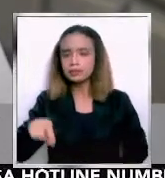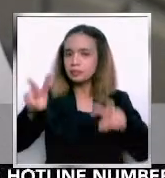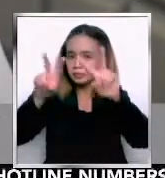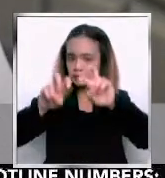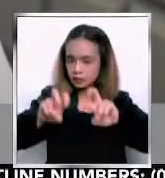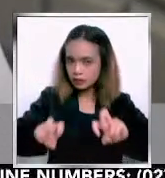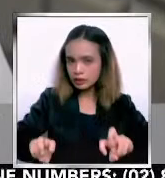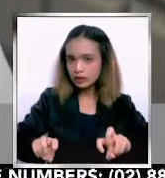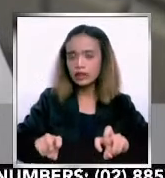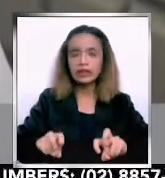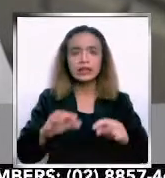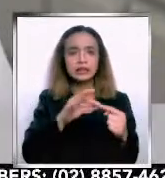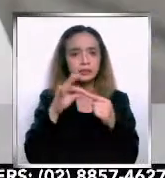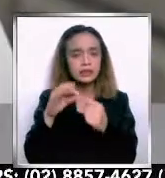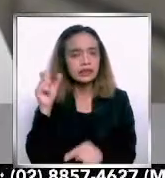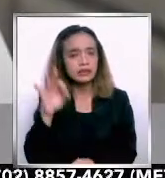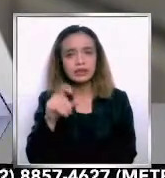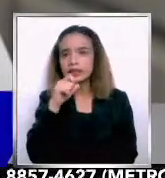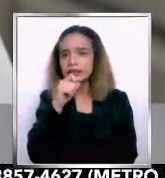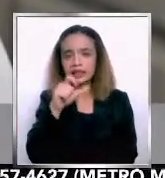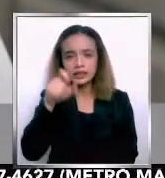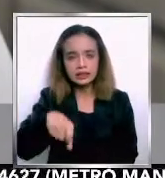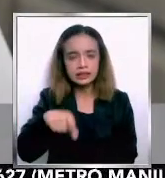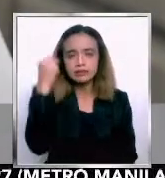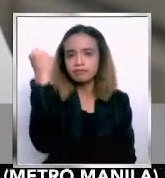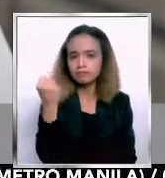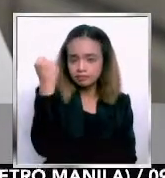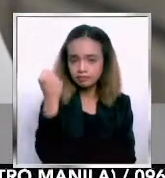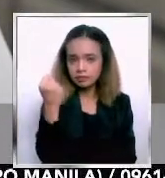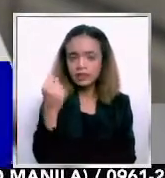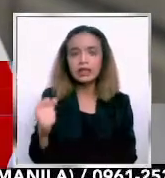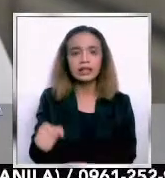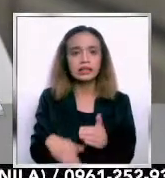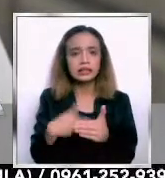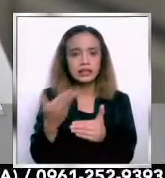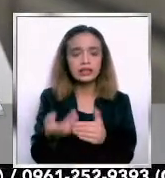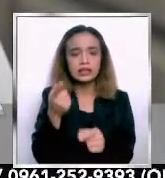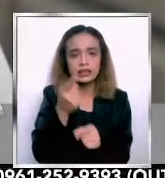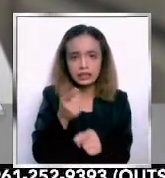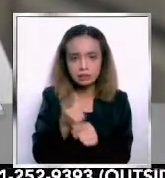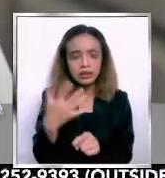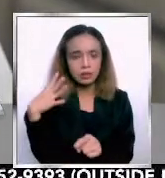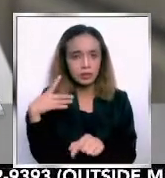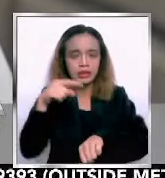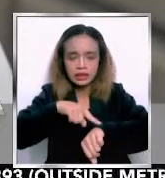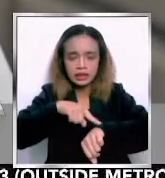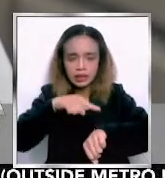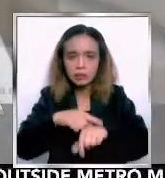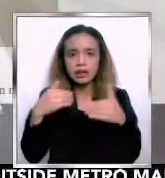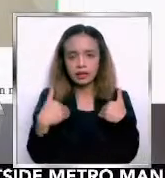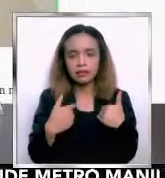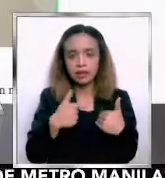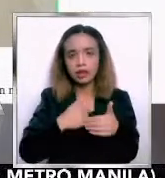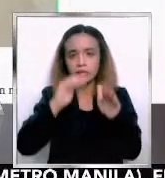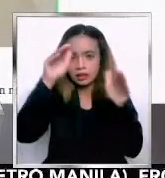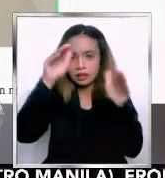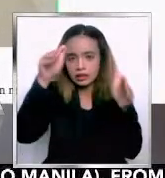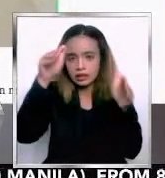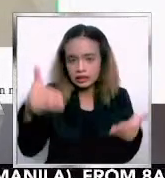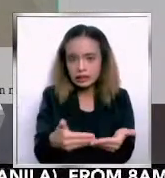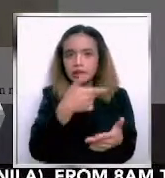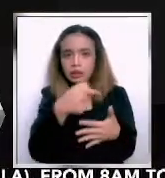lalong hindi naman dapat ito minamadali. Darating din tayo sa tamang oras na maipapakilala ko na sa inyo sila na